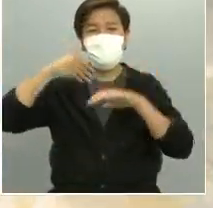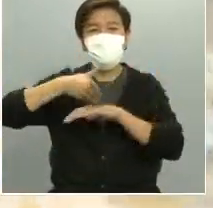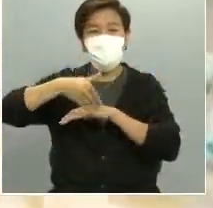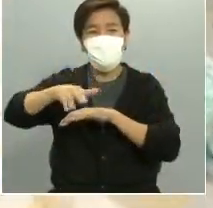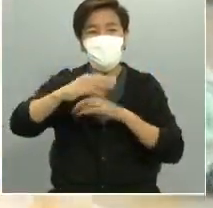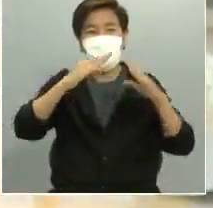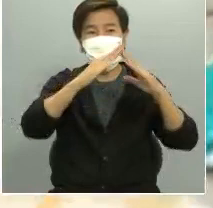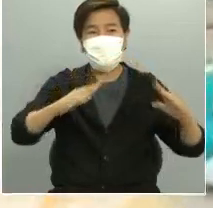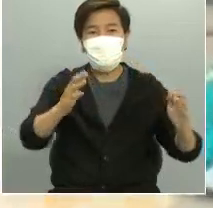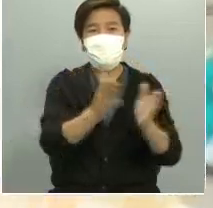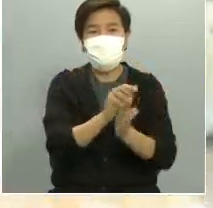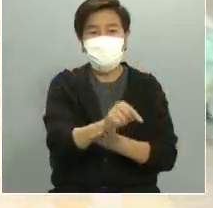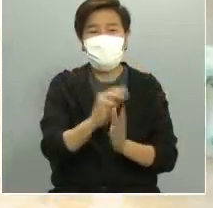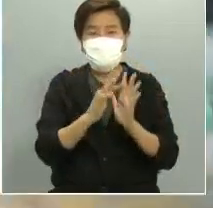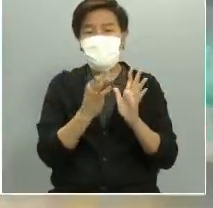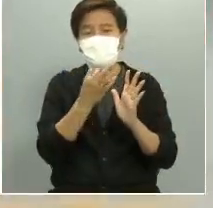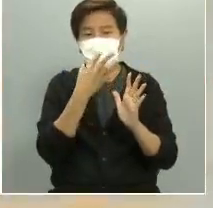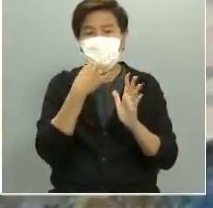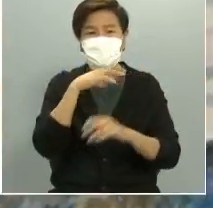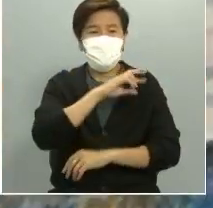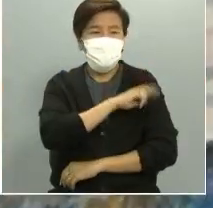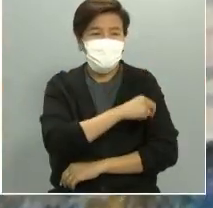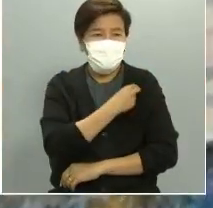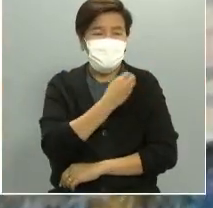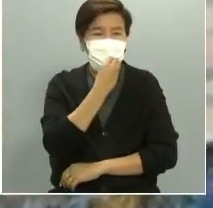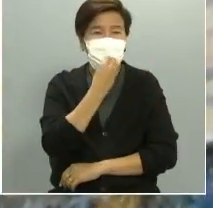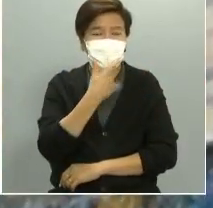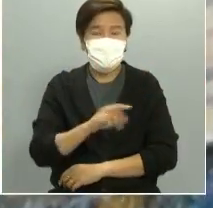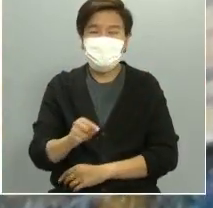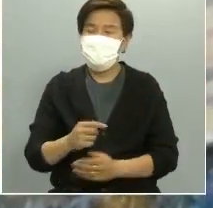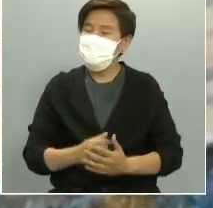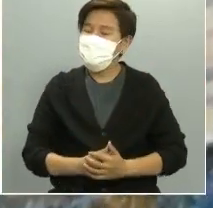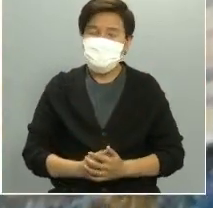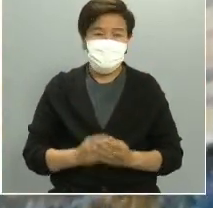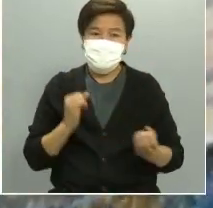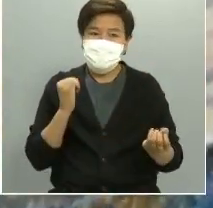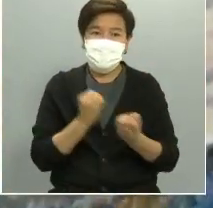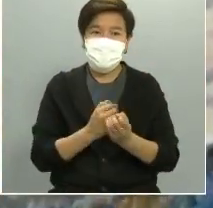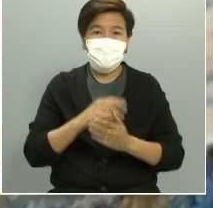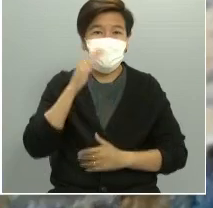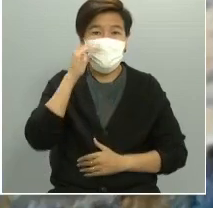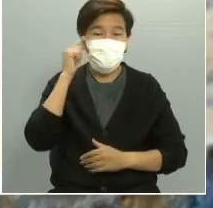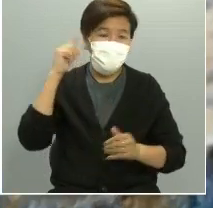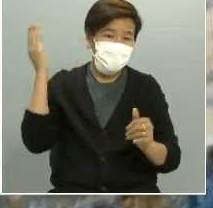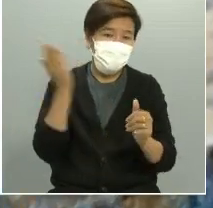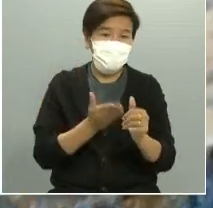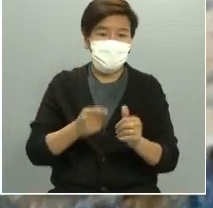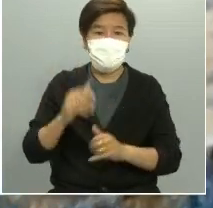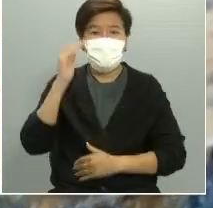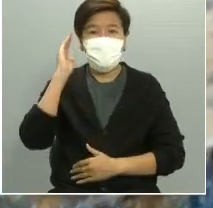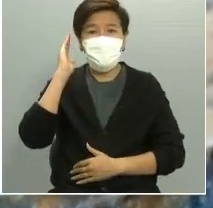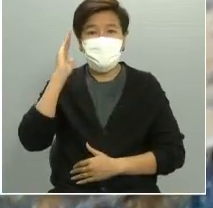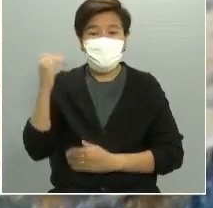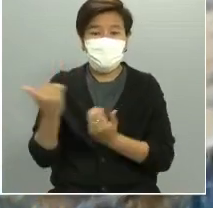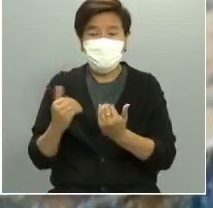แม่กินยารักษาตัวมาตลอดแต่ก็ที่สุดก่อเหตุนะคะเห็นคุณพ่อเล่าว่าบางครั้งนี่ลูกชายบ่นว่าเป็นภาระ